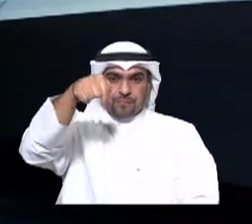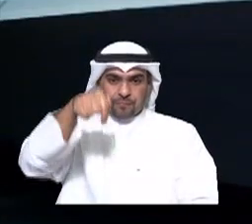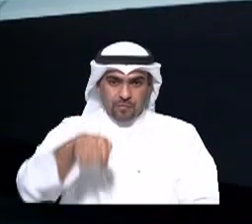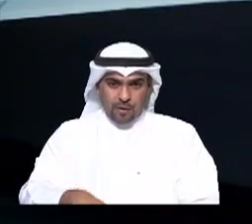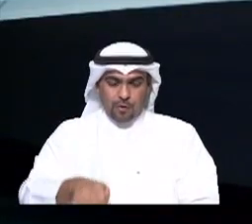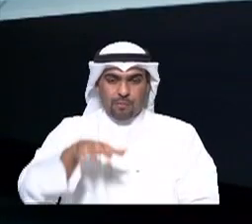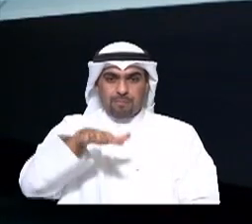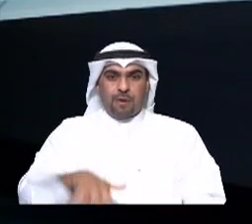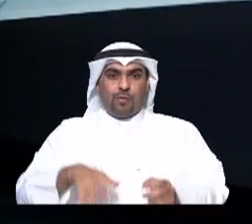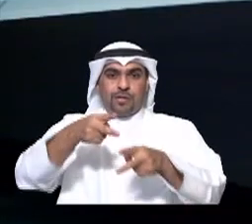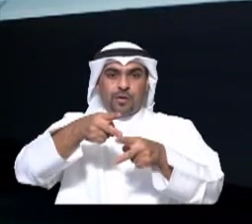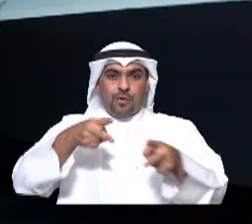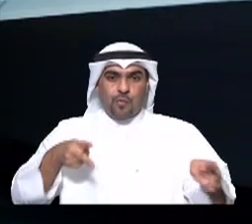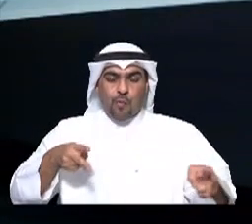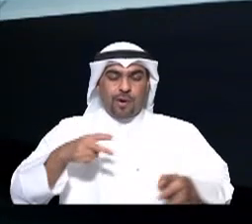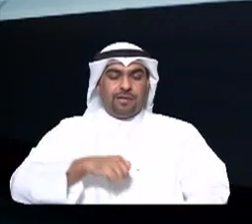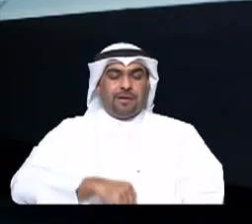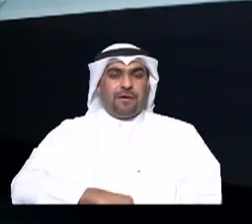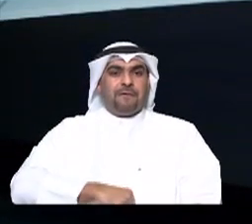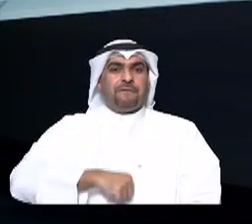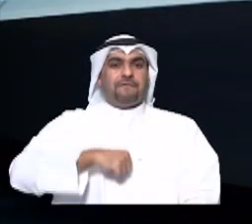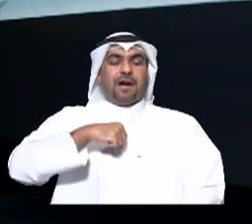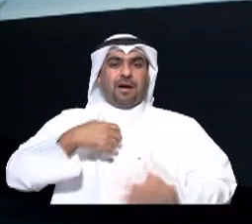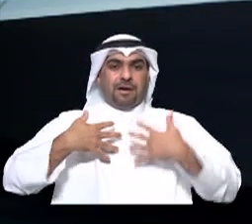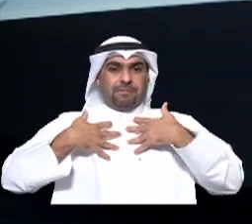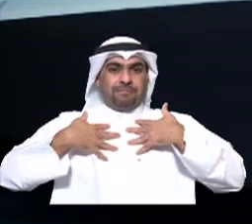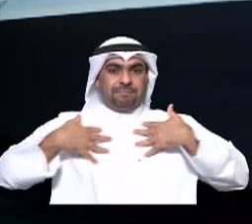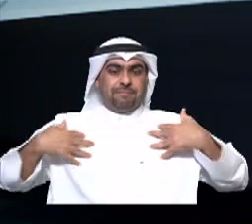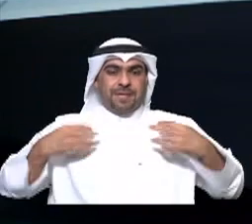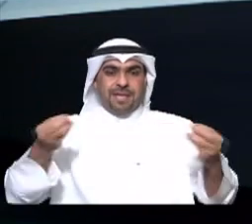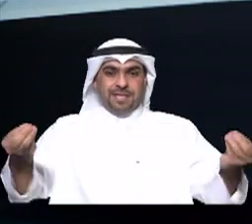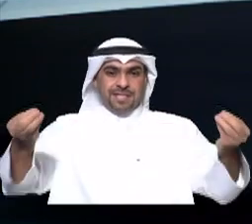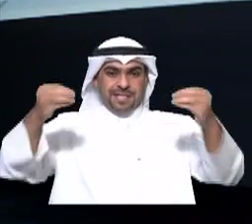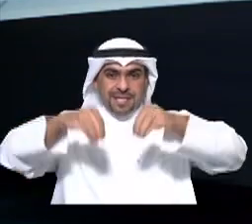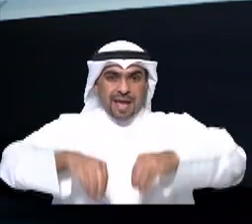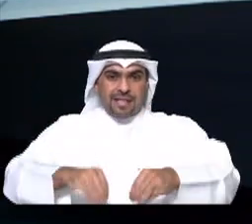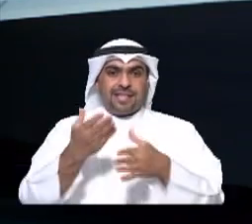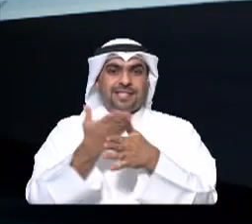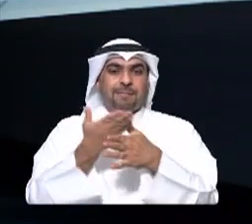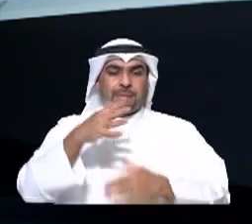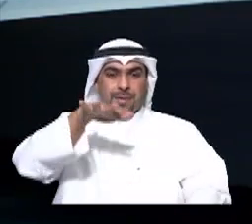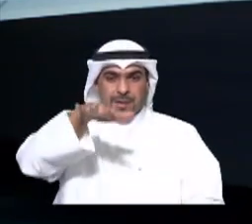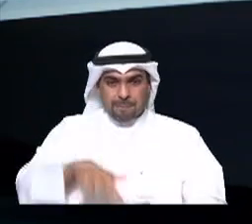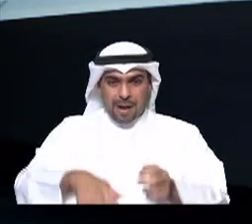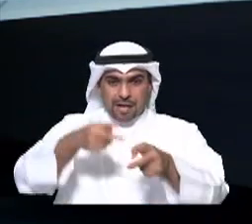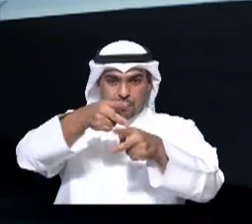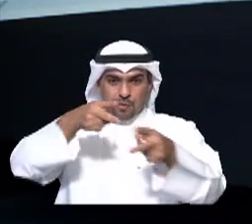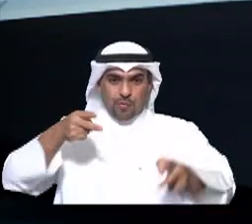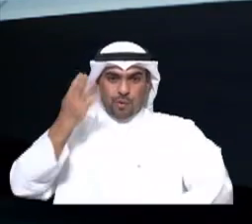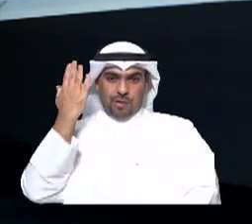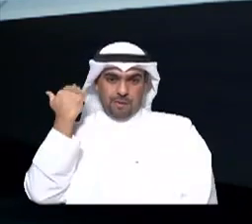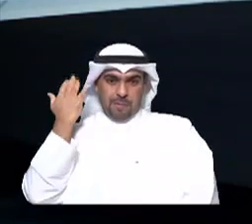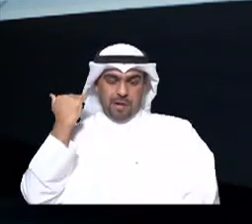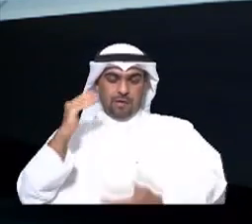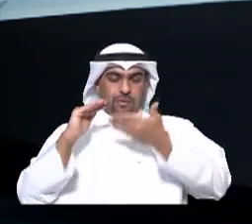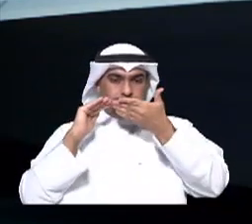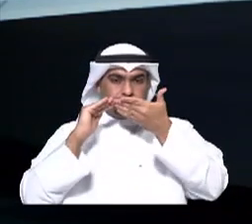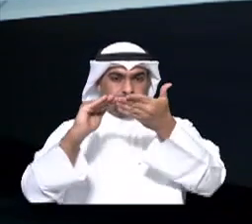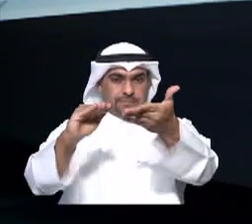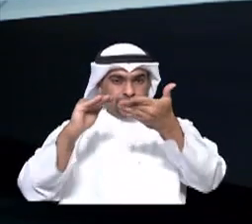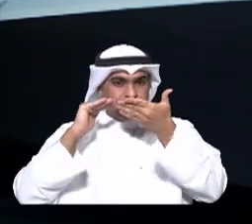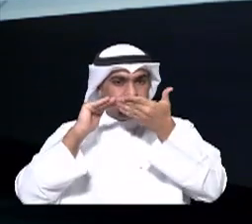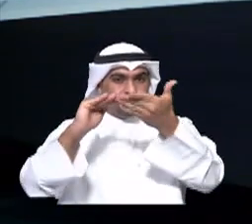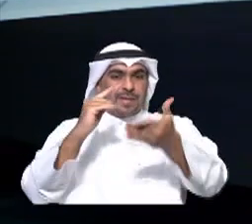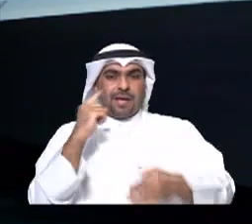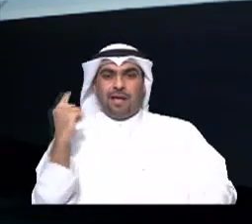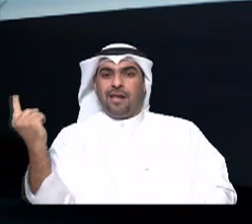دولة الكويت قيادة وحكومة وشعبا بمواقفها الإنسانية المشرفة في مساندة دول العالم،